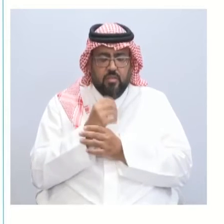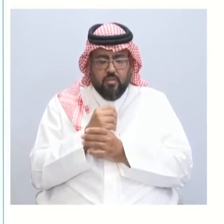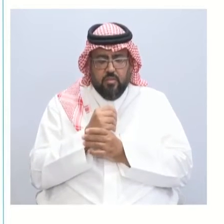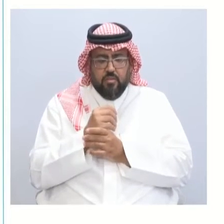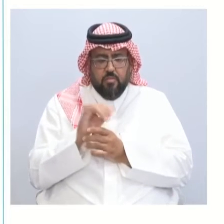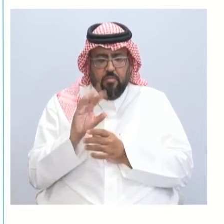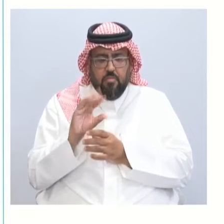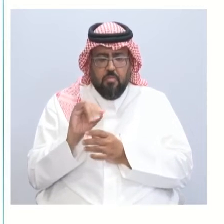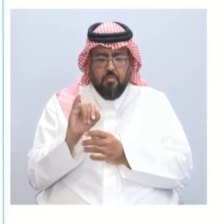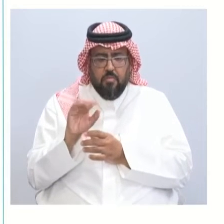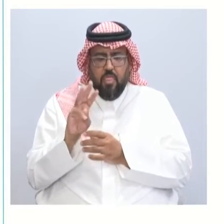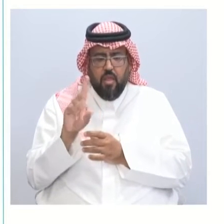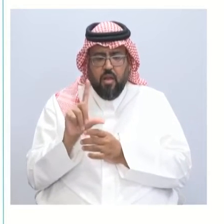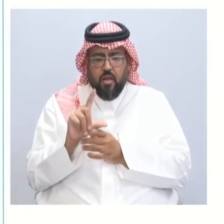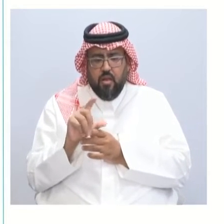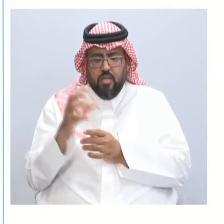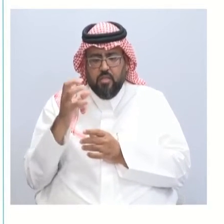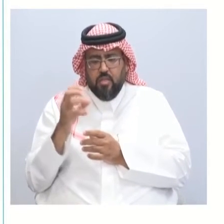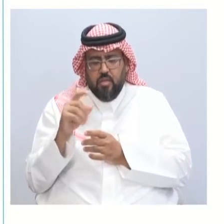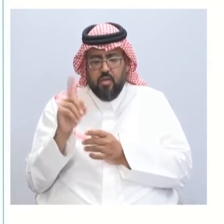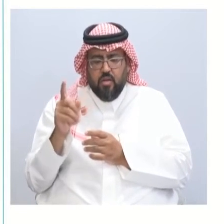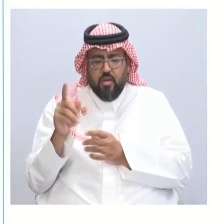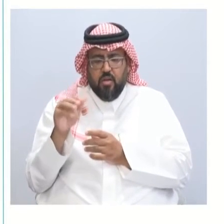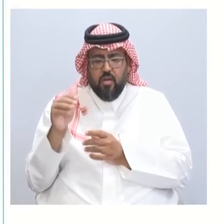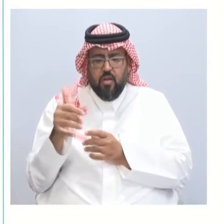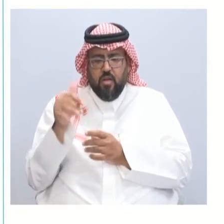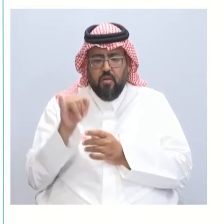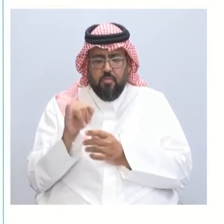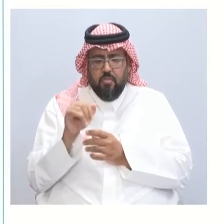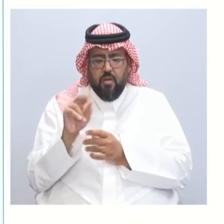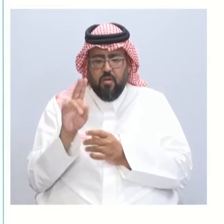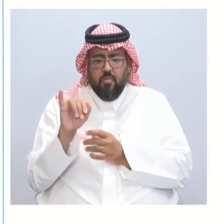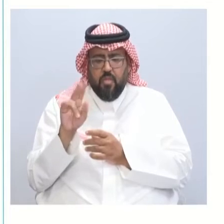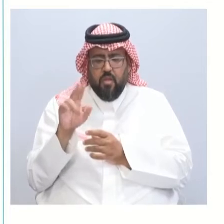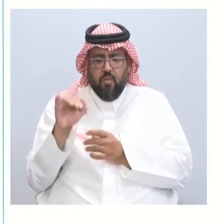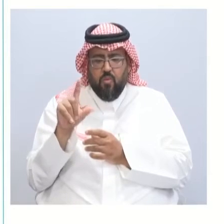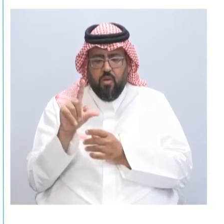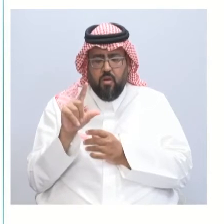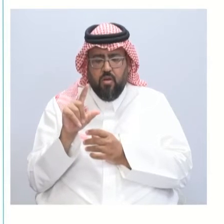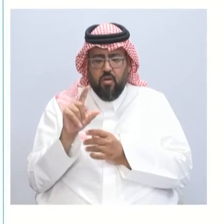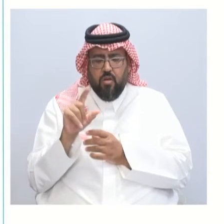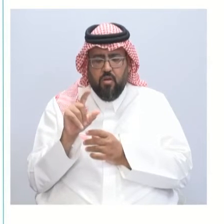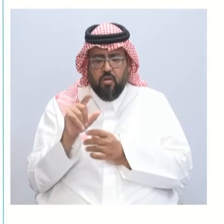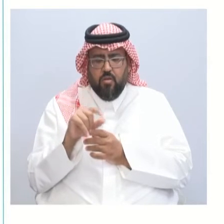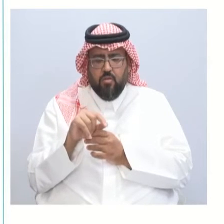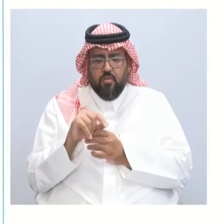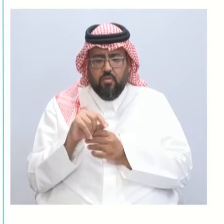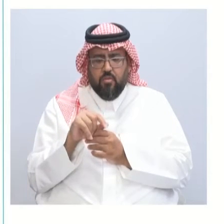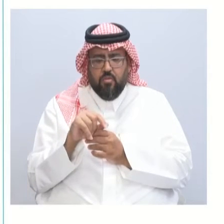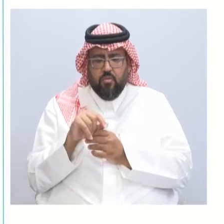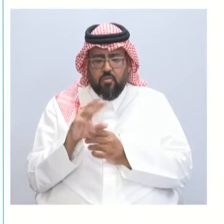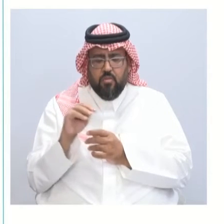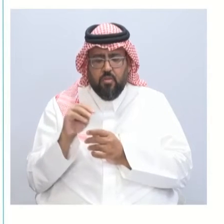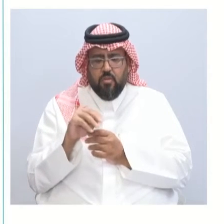صخور تحولت من اصلها الرسوبي او الناري بفعل الحراره او الضغط